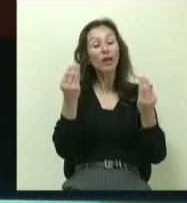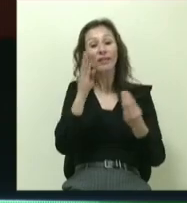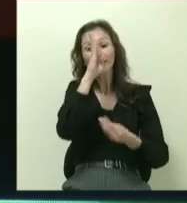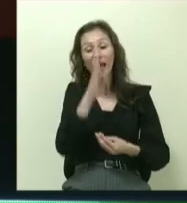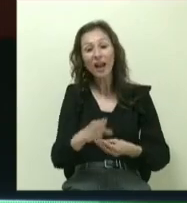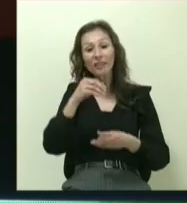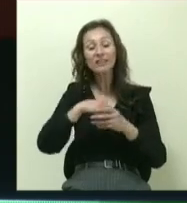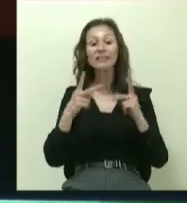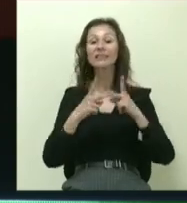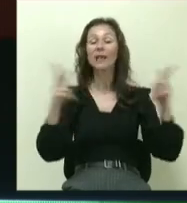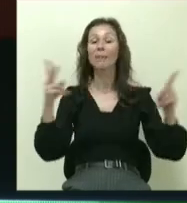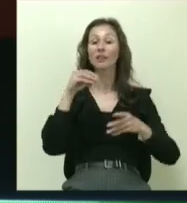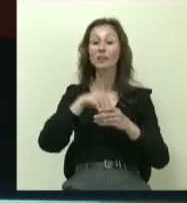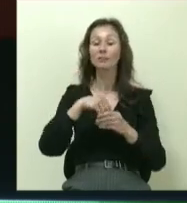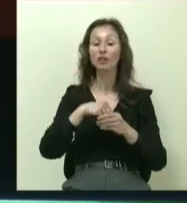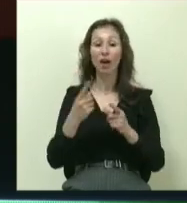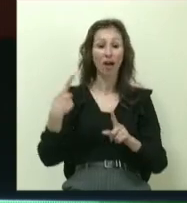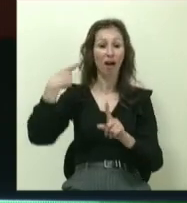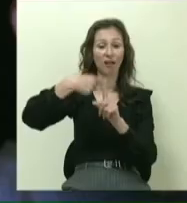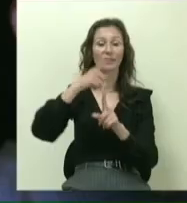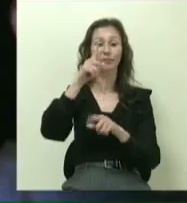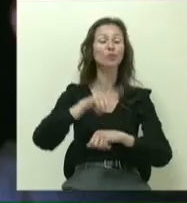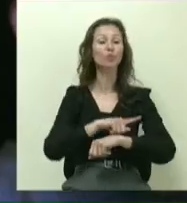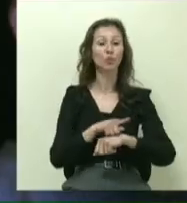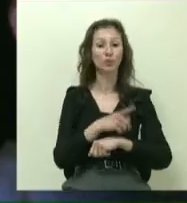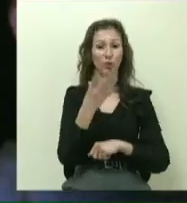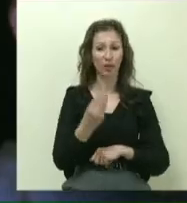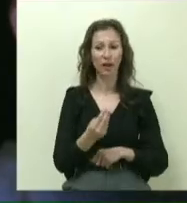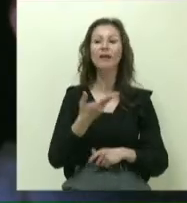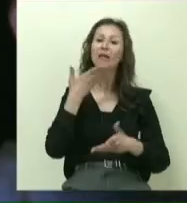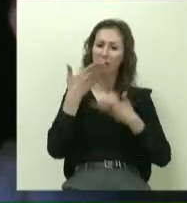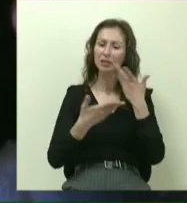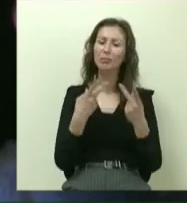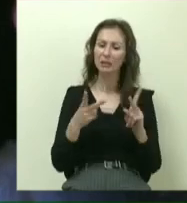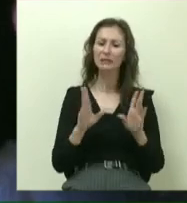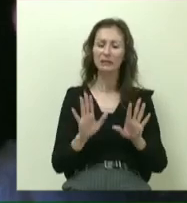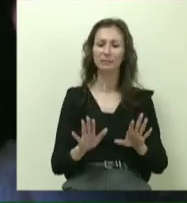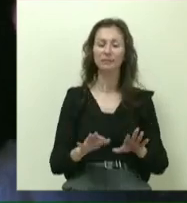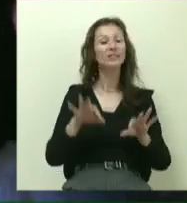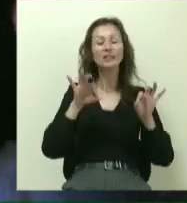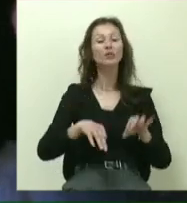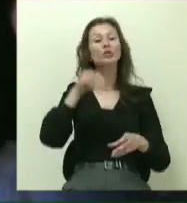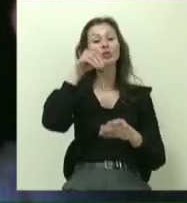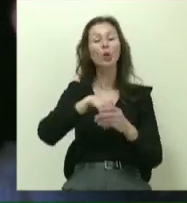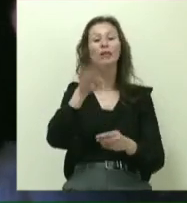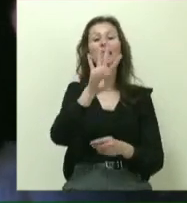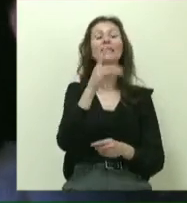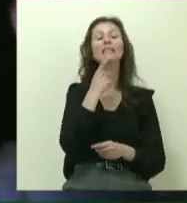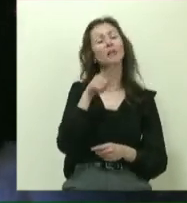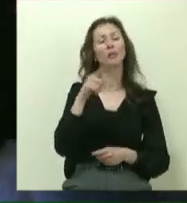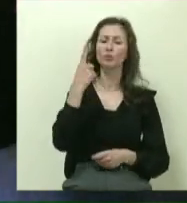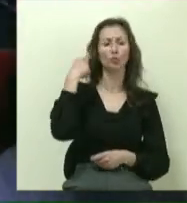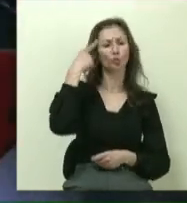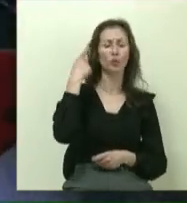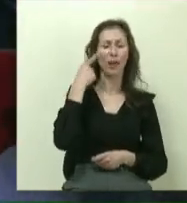ve serbestleşmenin arttığı bir süreç olarak da tanımlanabilir şimdi son 40 yılı şöyle bir